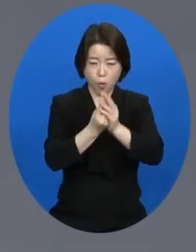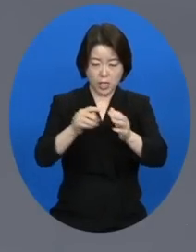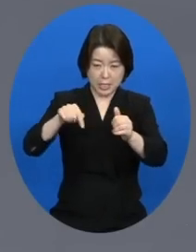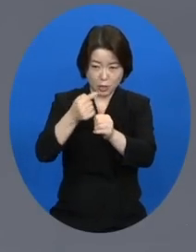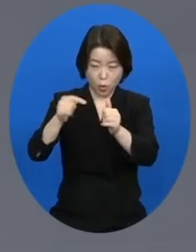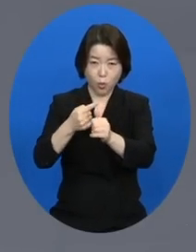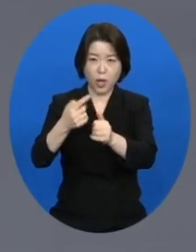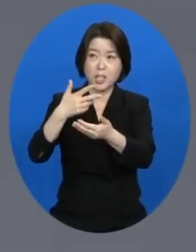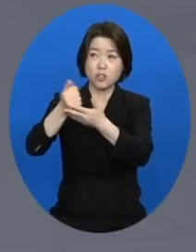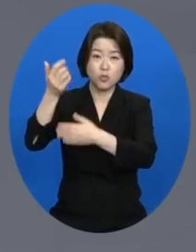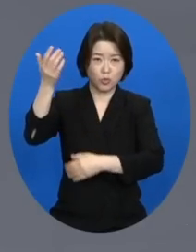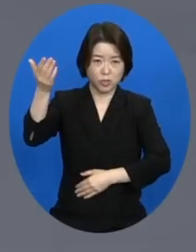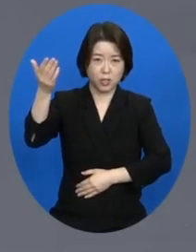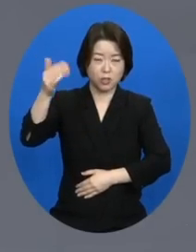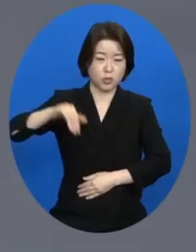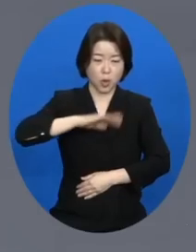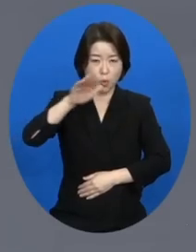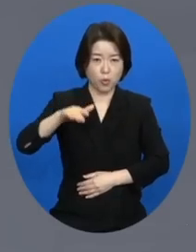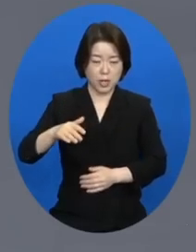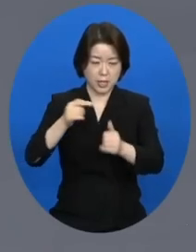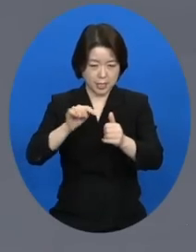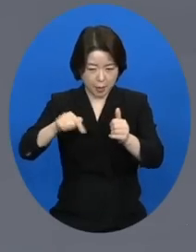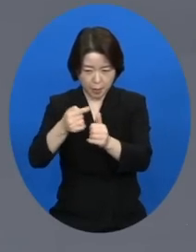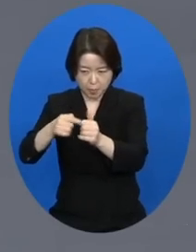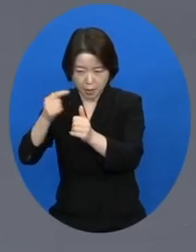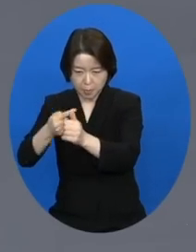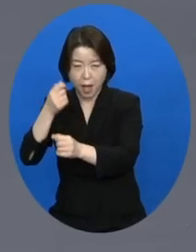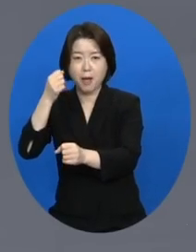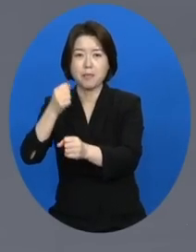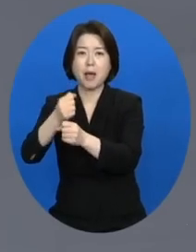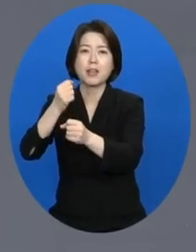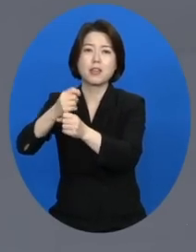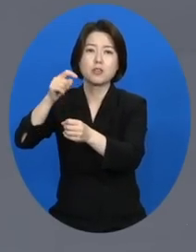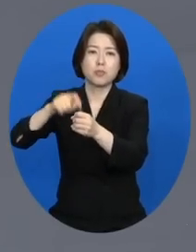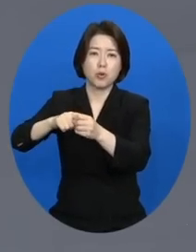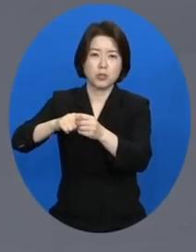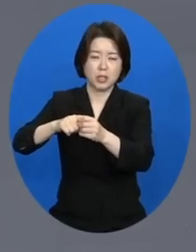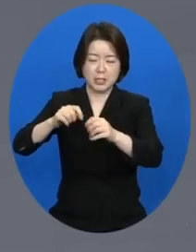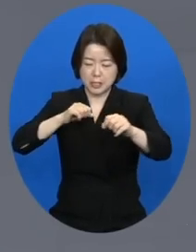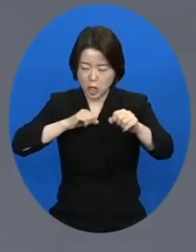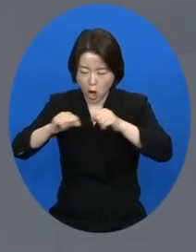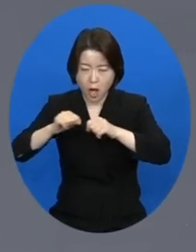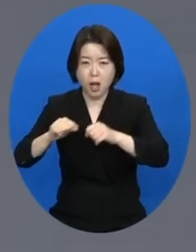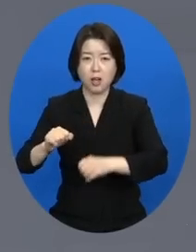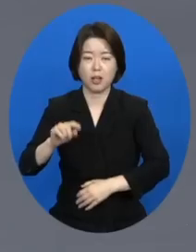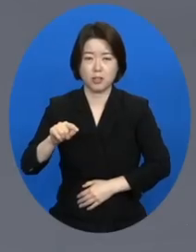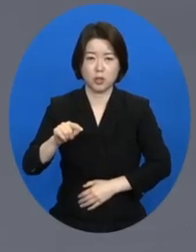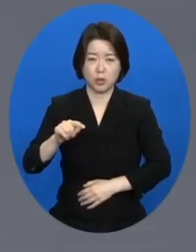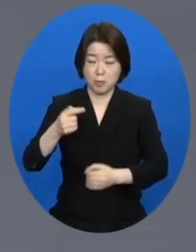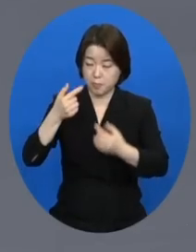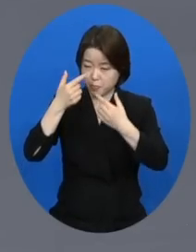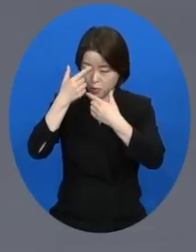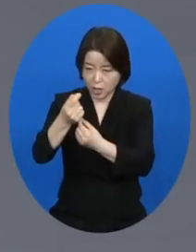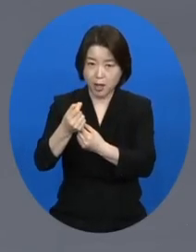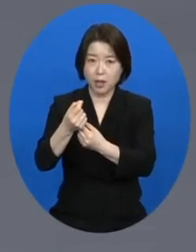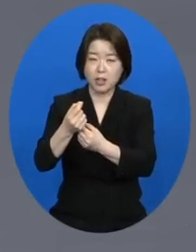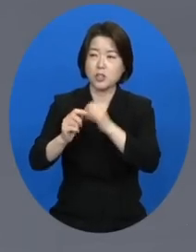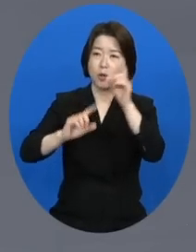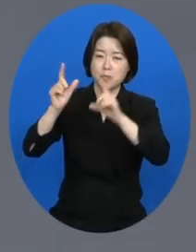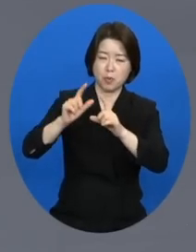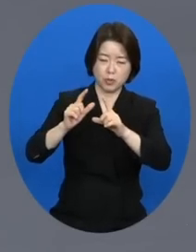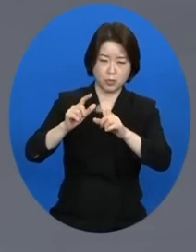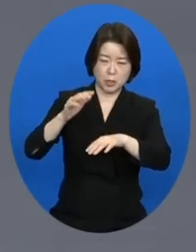조각가이신 그 주님께서 우리를 작품으로 만드시기 위한 정확한 움직임이고 어떤 모습, 모든